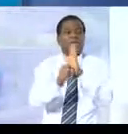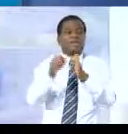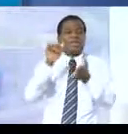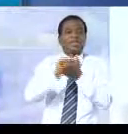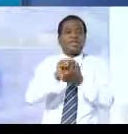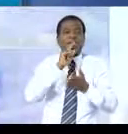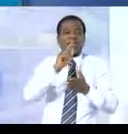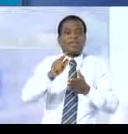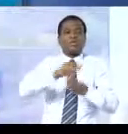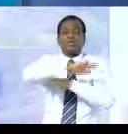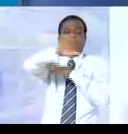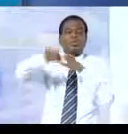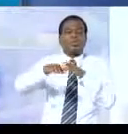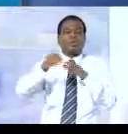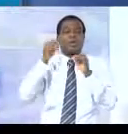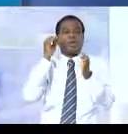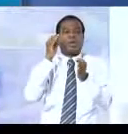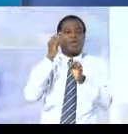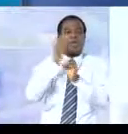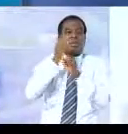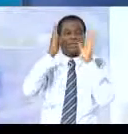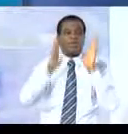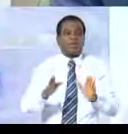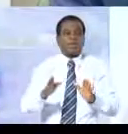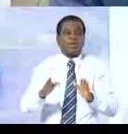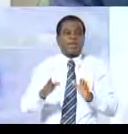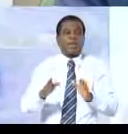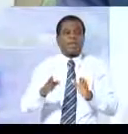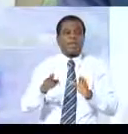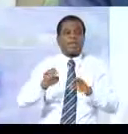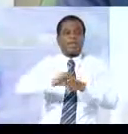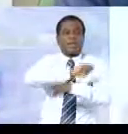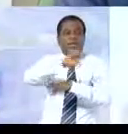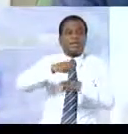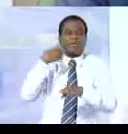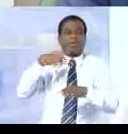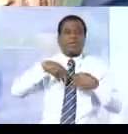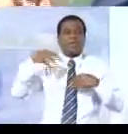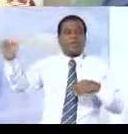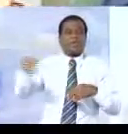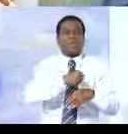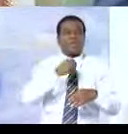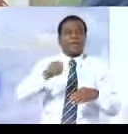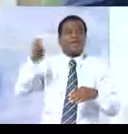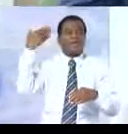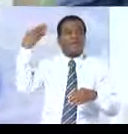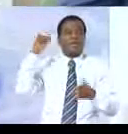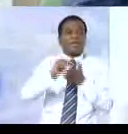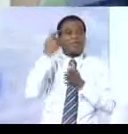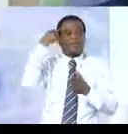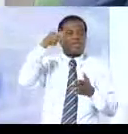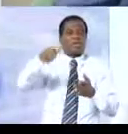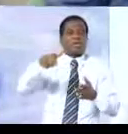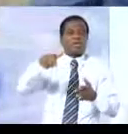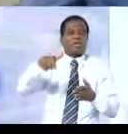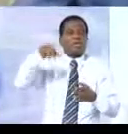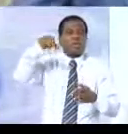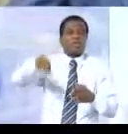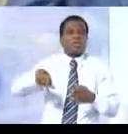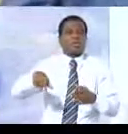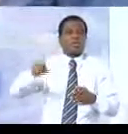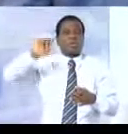l'ensemble des fonctionnaires, surtout les engagements qui ont été pris à l'époque. C'est pour cette raison que